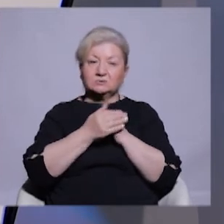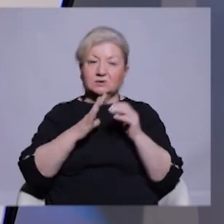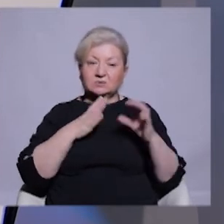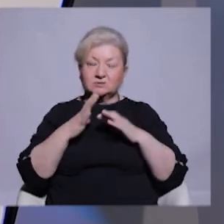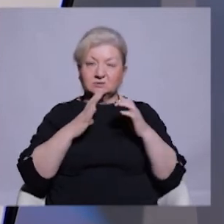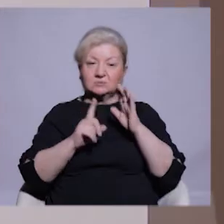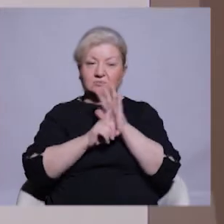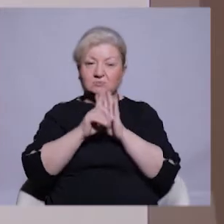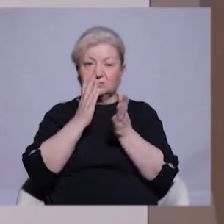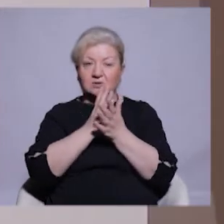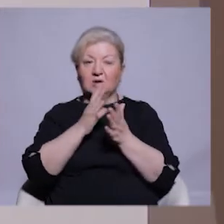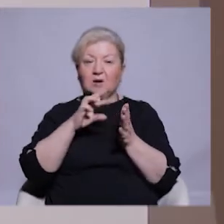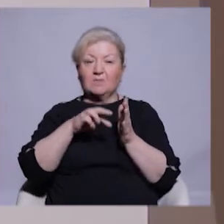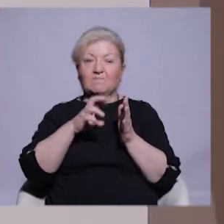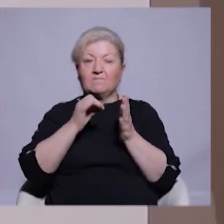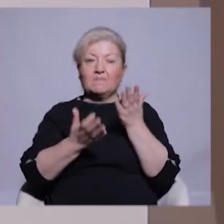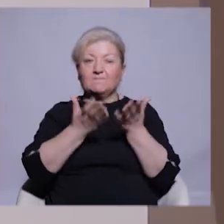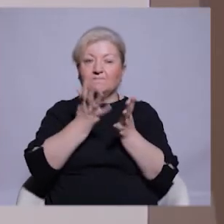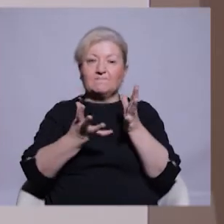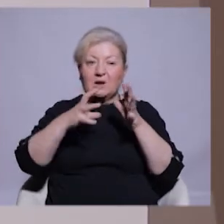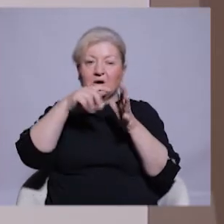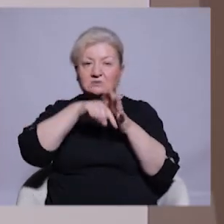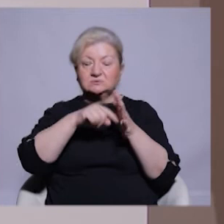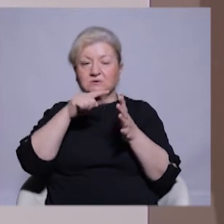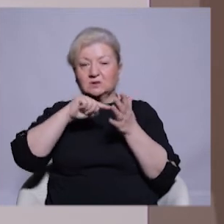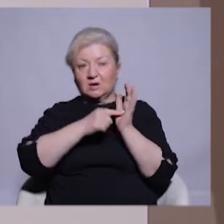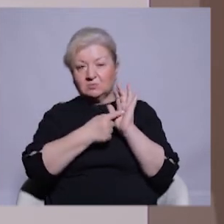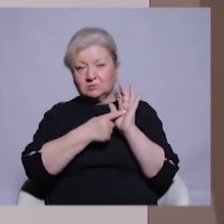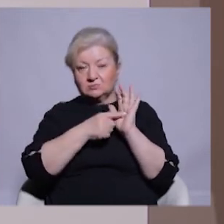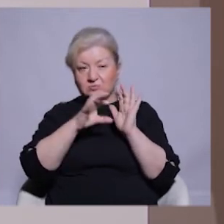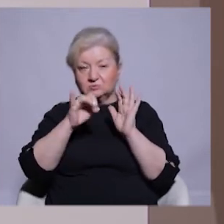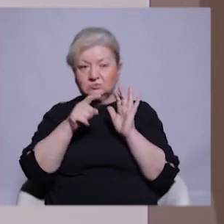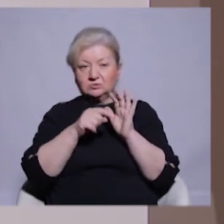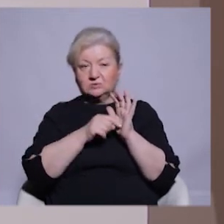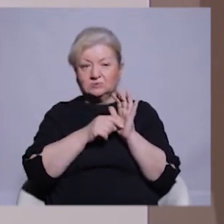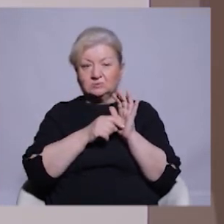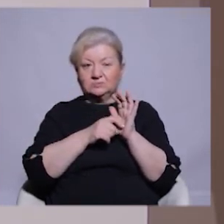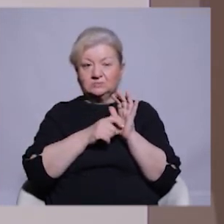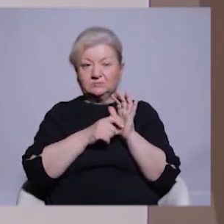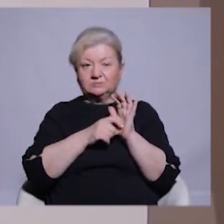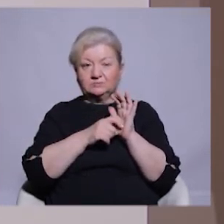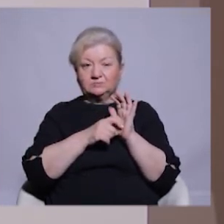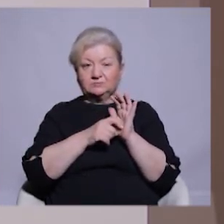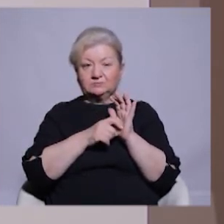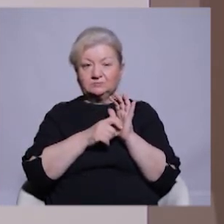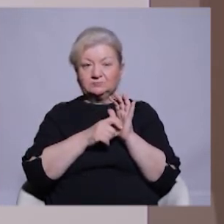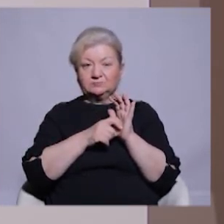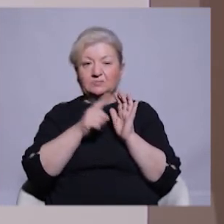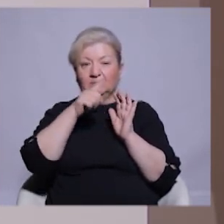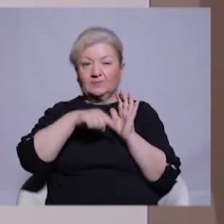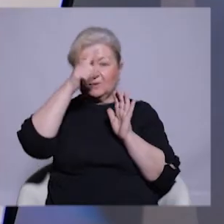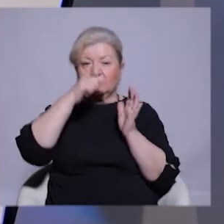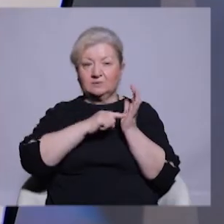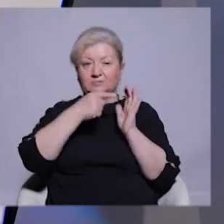პოტენციური არის მასა გამრავლებული ჟიზე, ანუ გრავიტაციის ძალა გამრავლებული